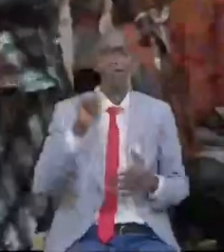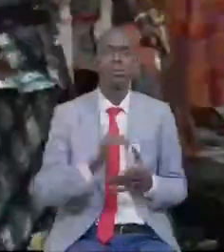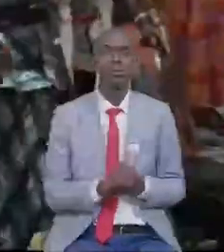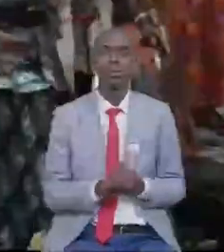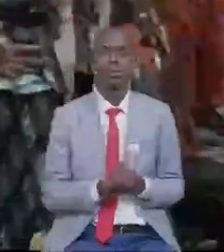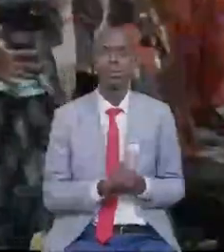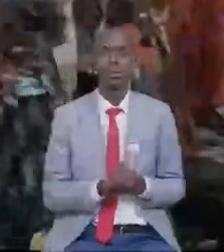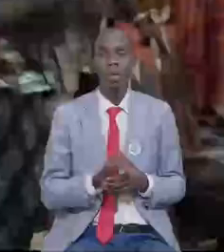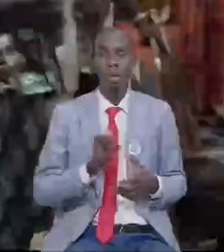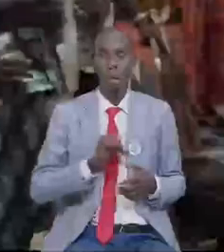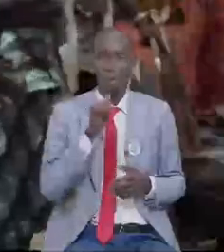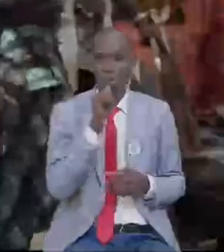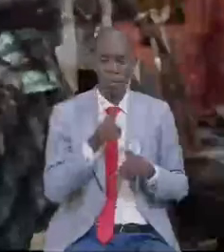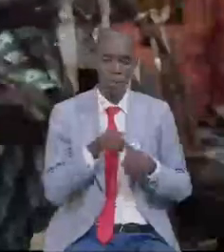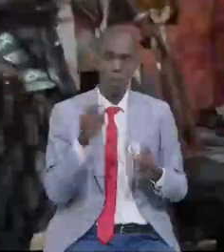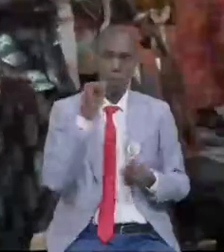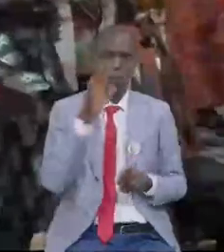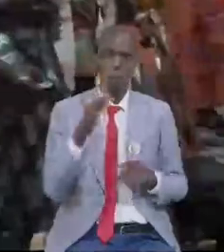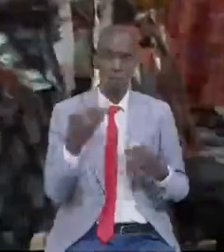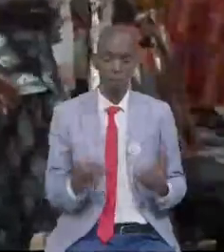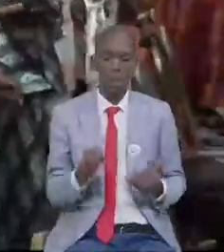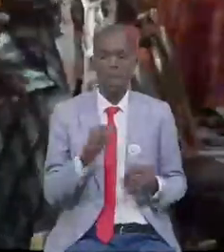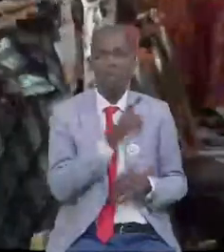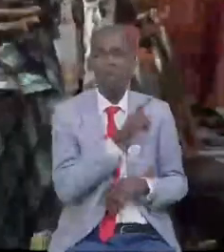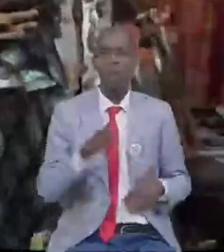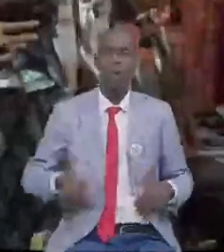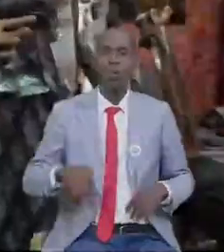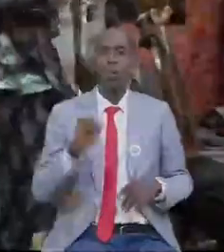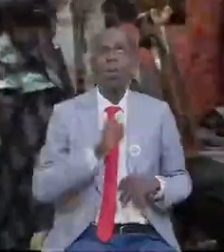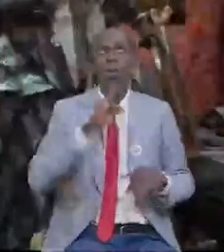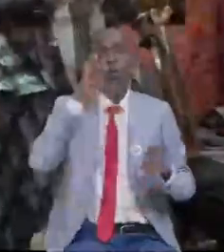Je suis une femme différente maintenant. Seigneur, je crois.